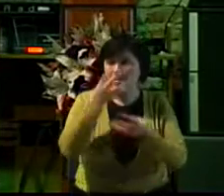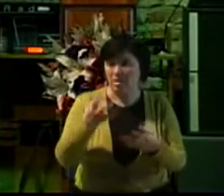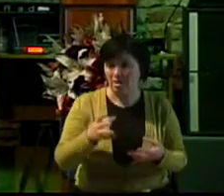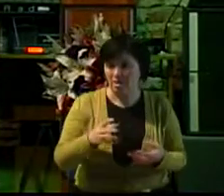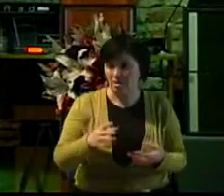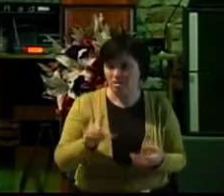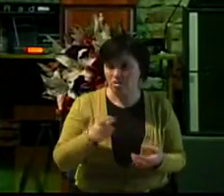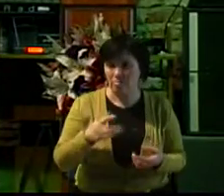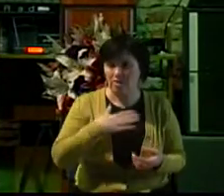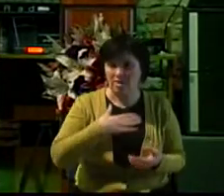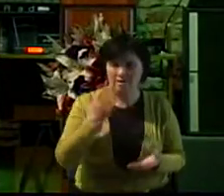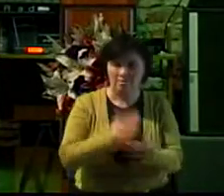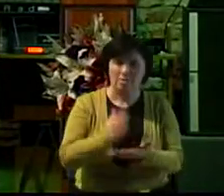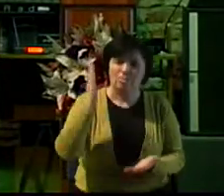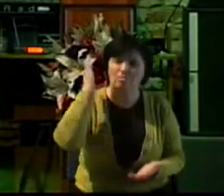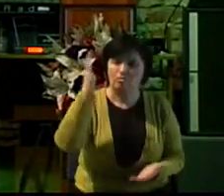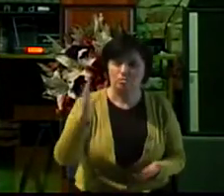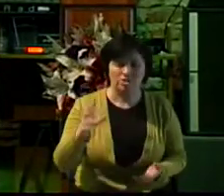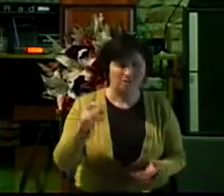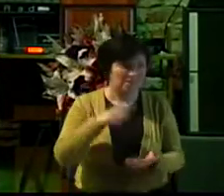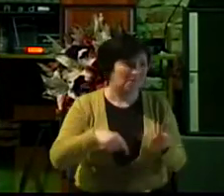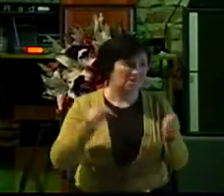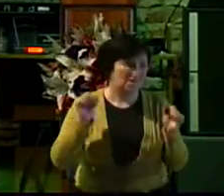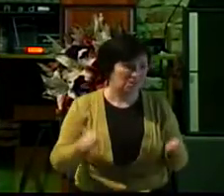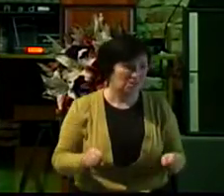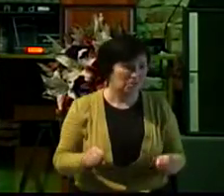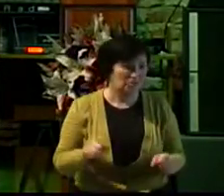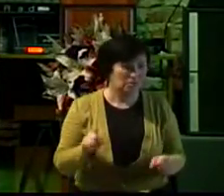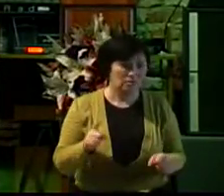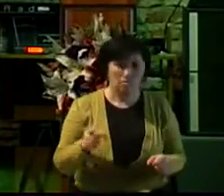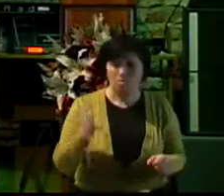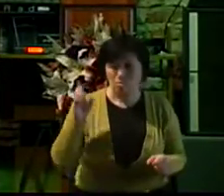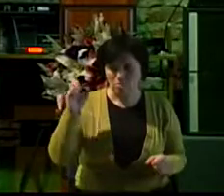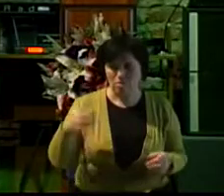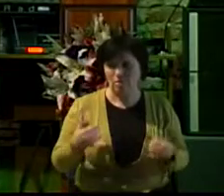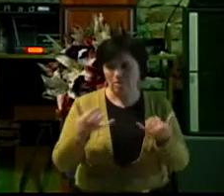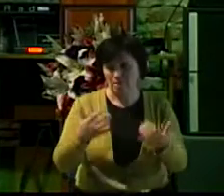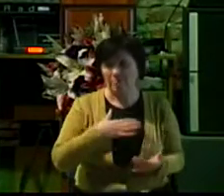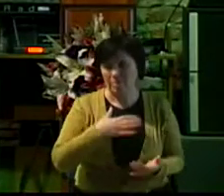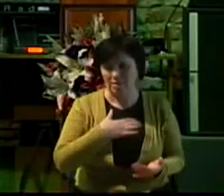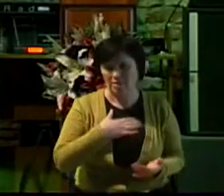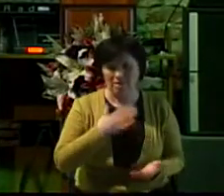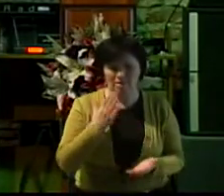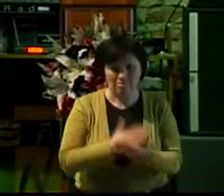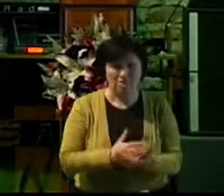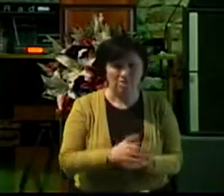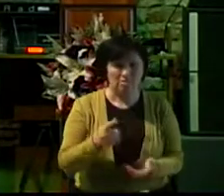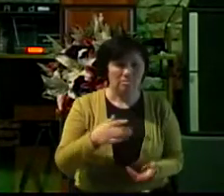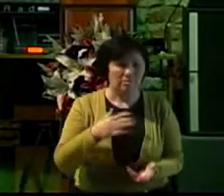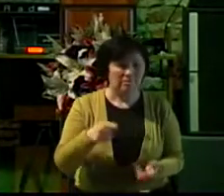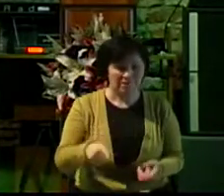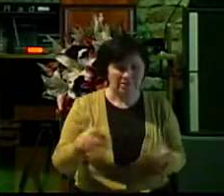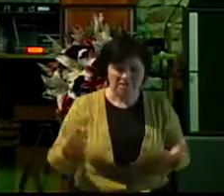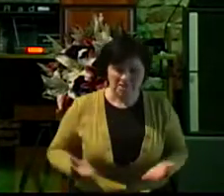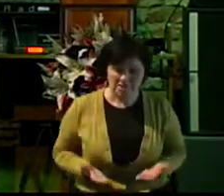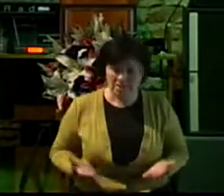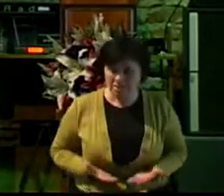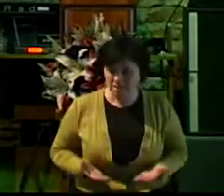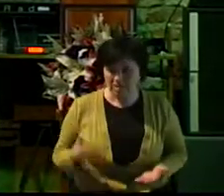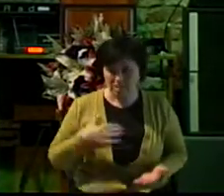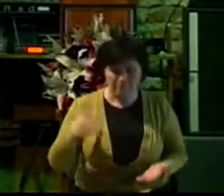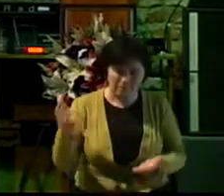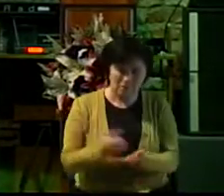не ложное утверждение, что это не обман. Но именно это Господь и говорит. Но когда